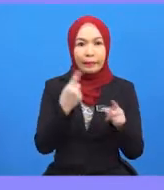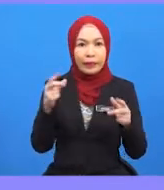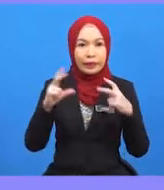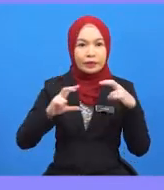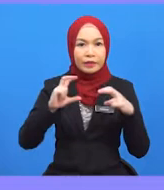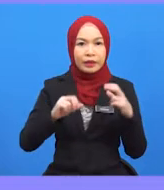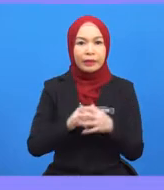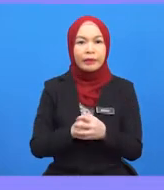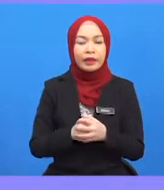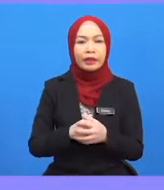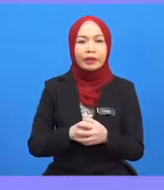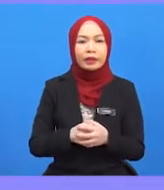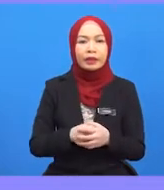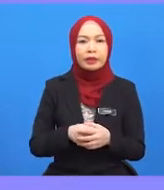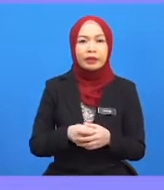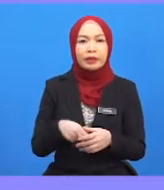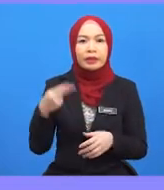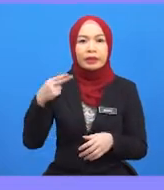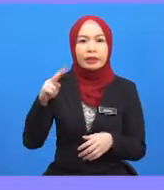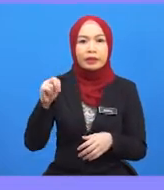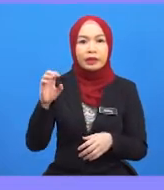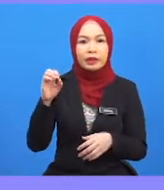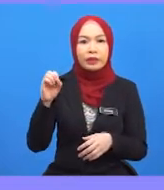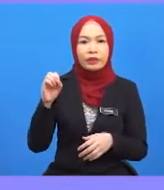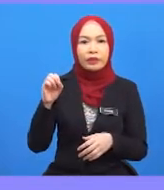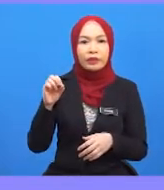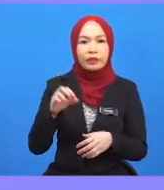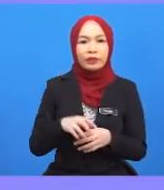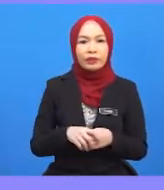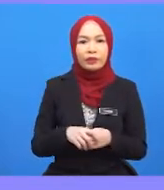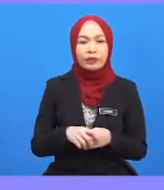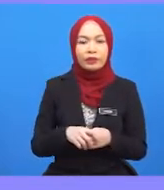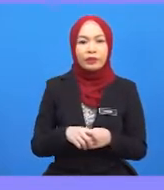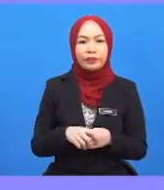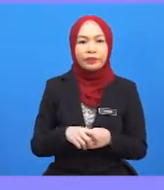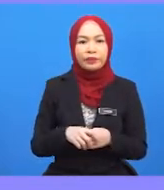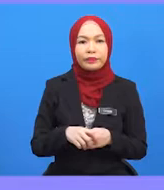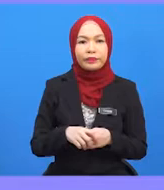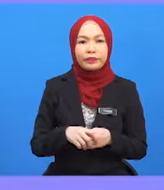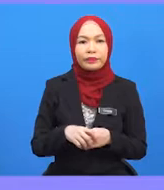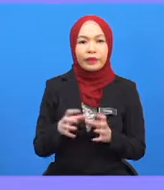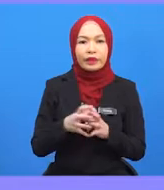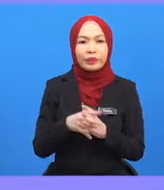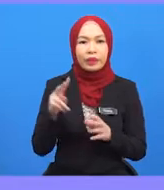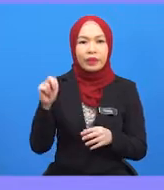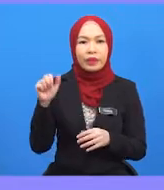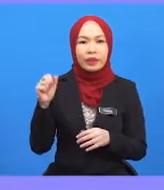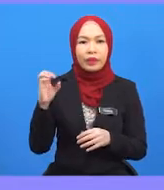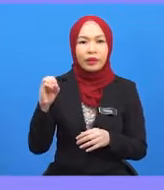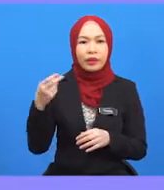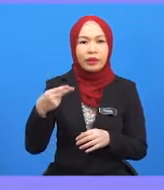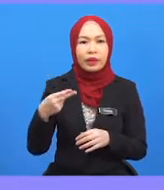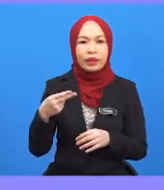Okay, MA iaitu kemolaran asid. Berapa? Inilah persoalan kita pada hari ini.